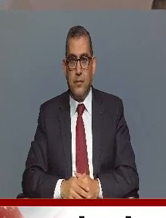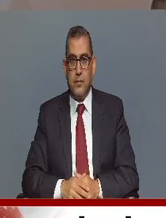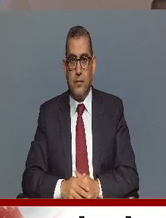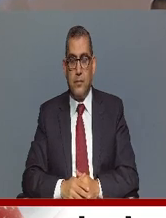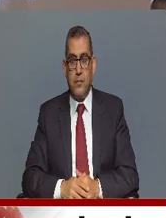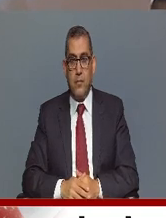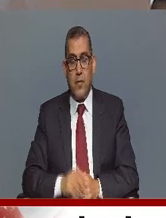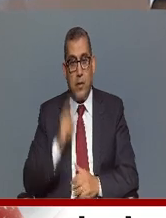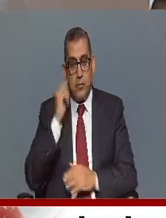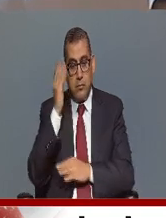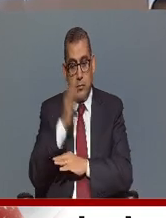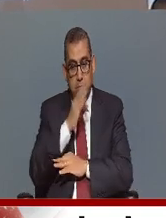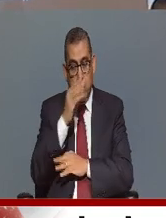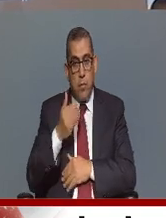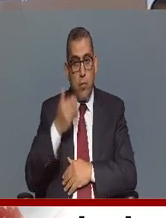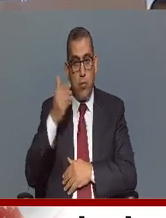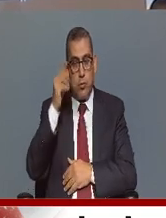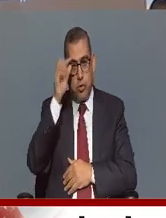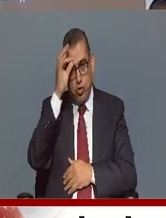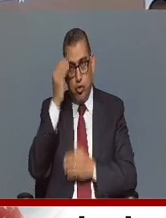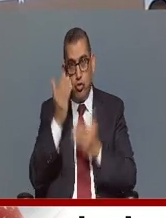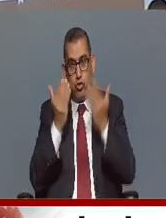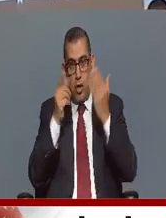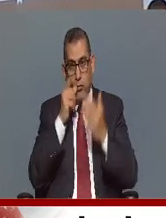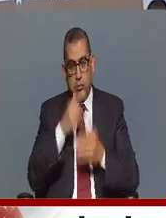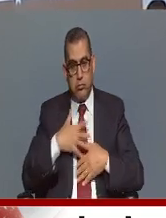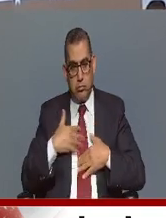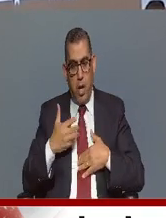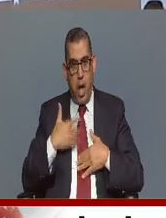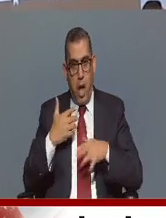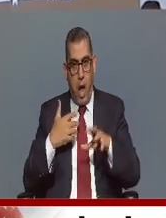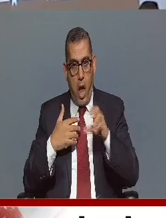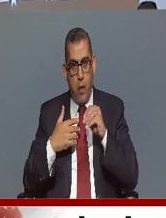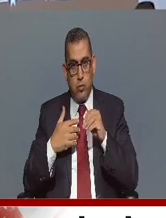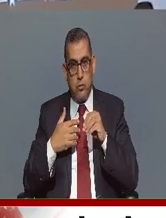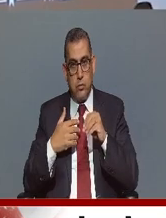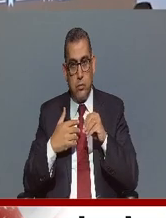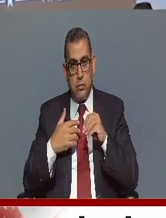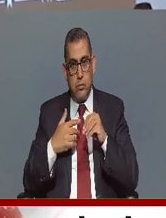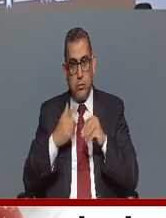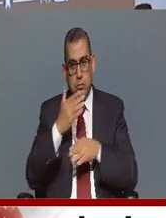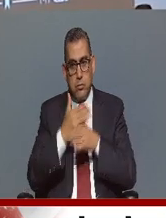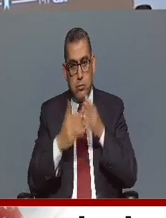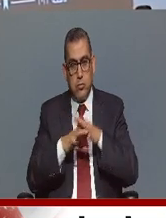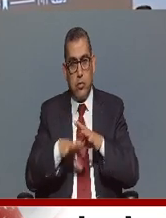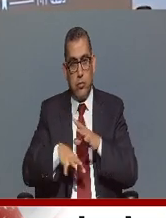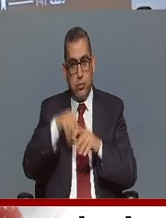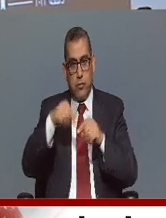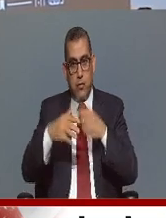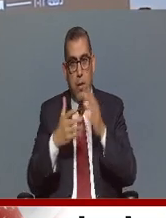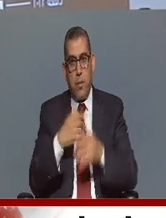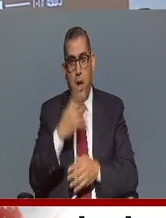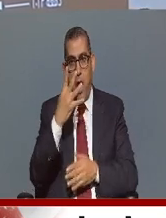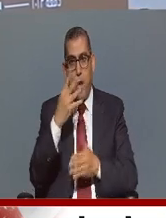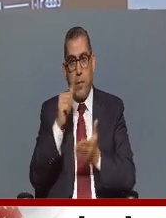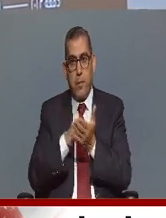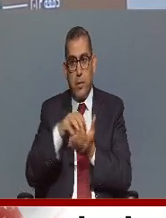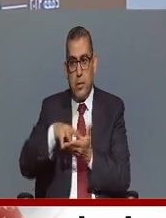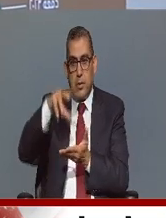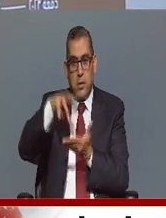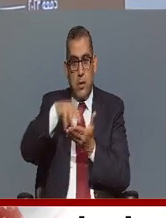في الخطة المستقبلية إن شاء الله بنأمل إن إحنا تحت الإنشاء يكون في 4 بيوت وقصور